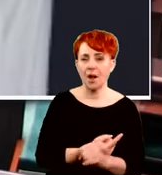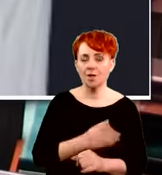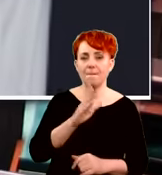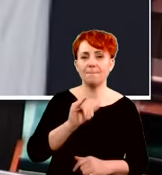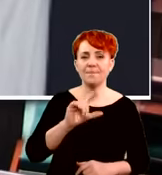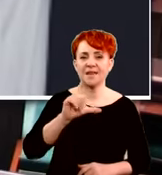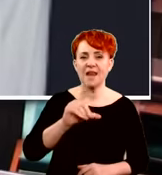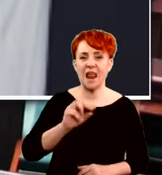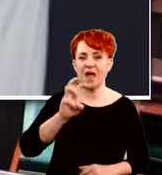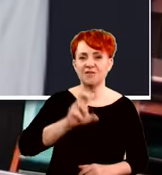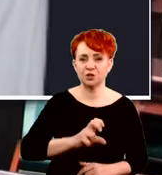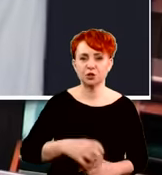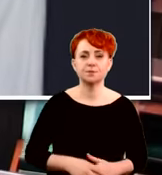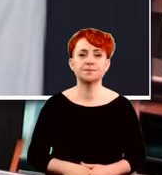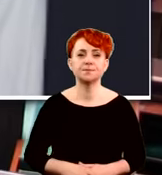Bilewicz.